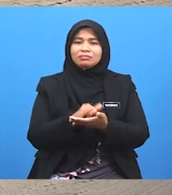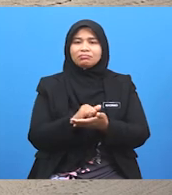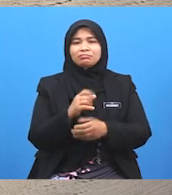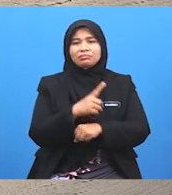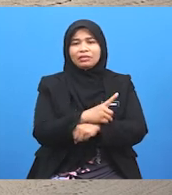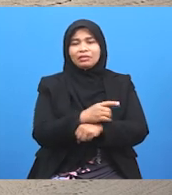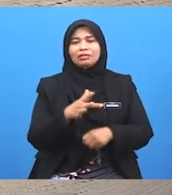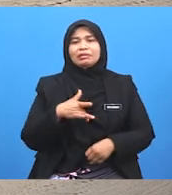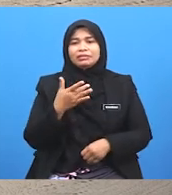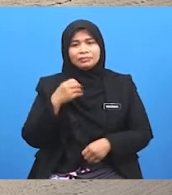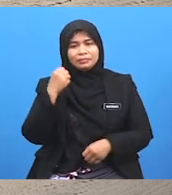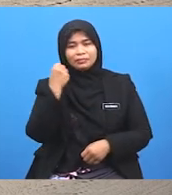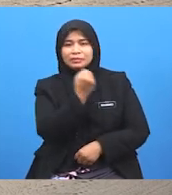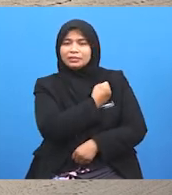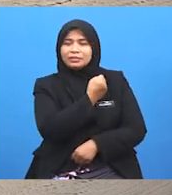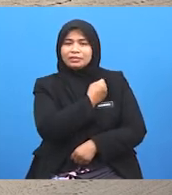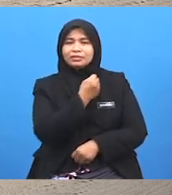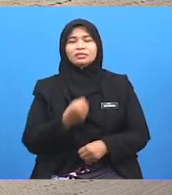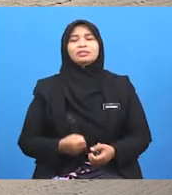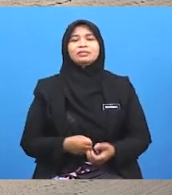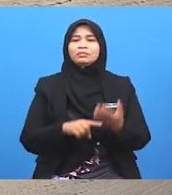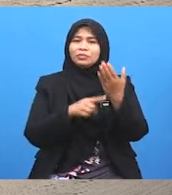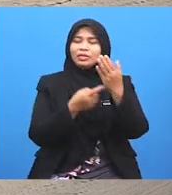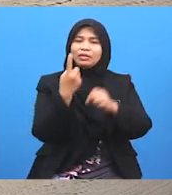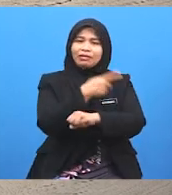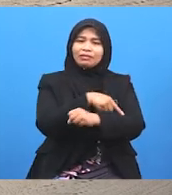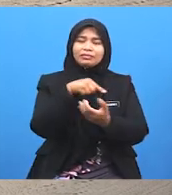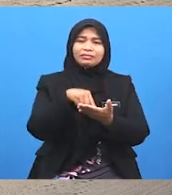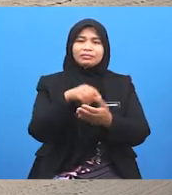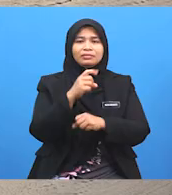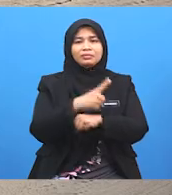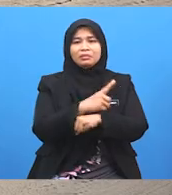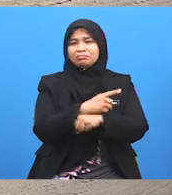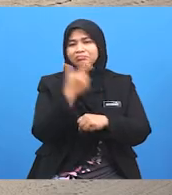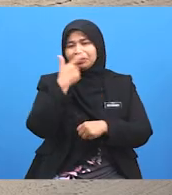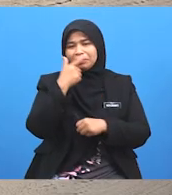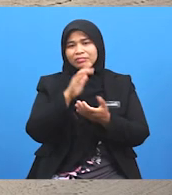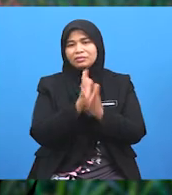itu, belalang tidak mahu menjadi pemalas lagi.